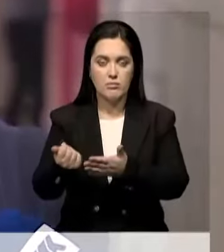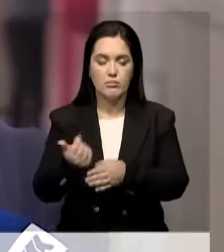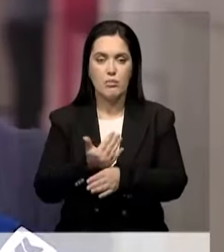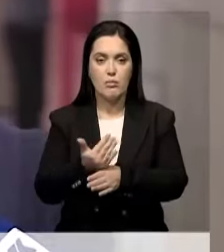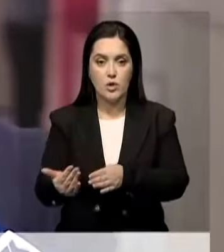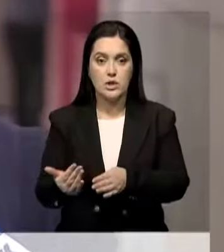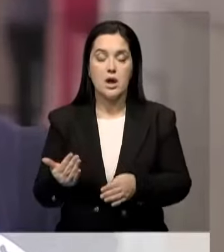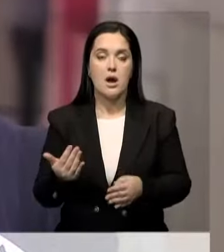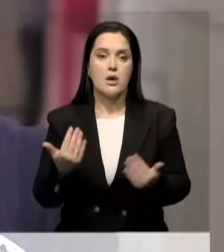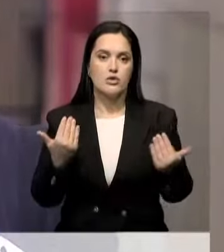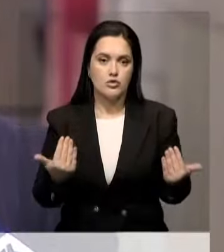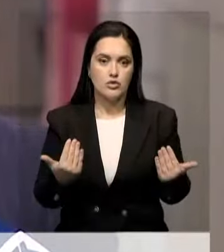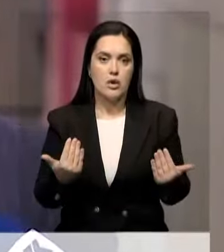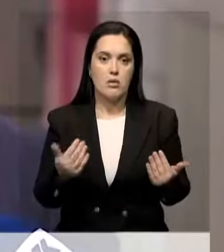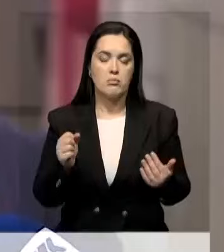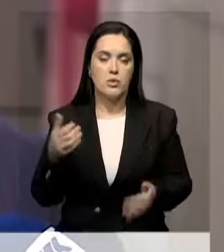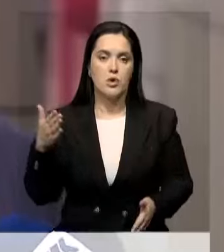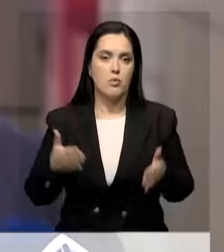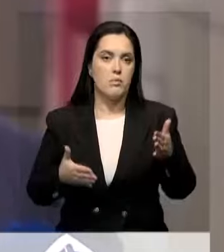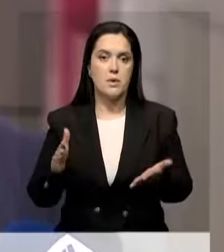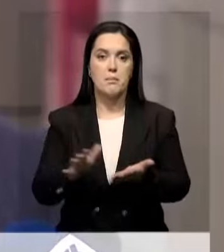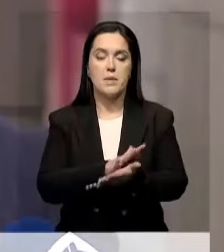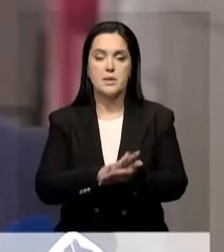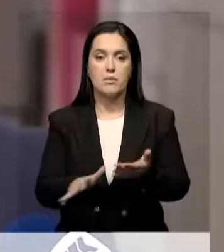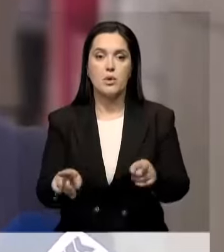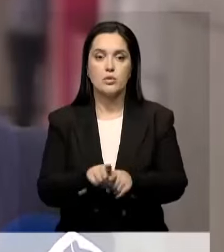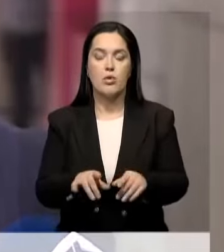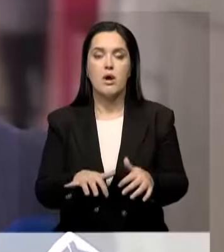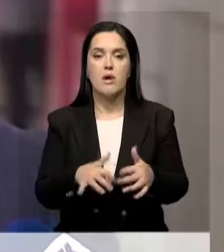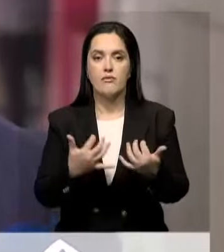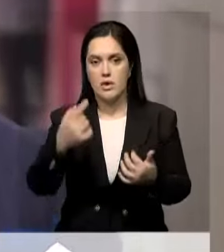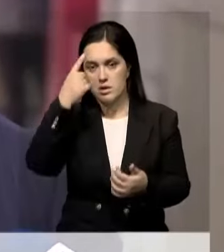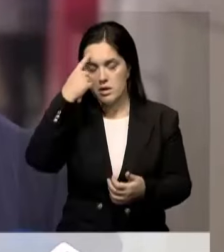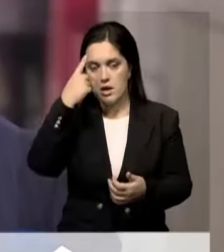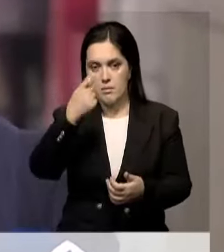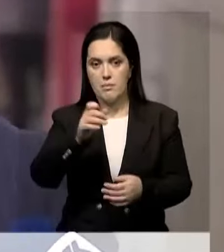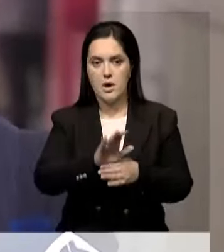штрафа. Но теперь эту функцию выполняет робот бесплатно. Также он автоматически напомнит